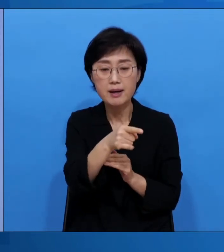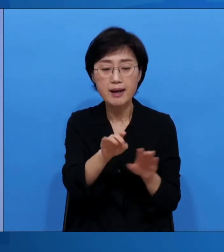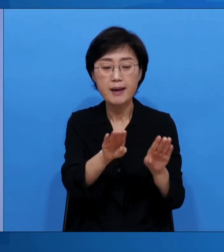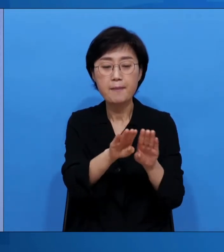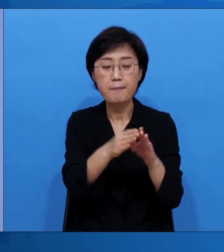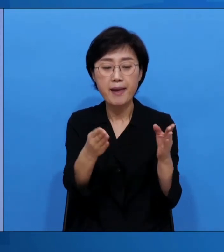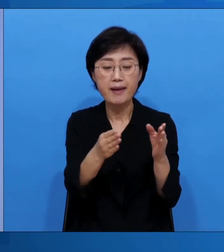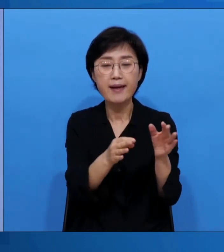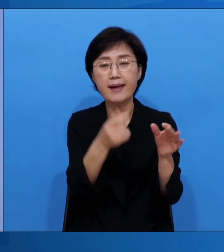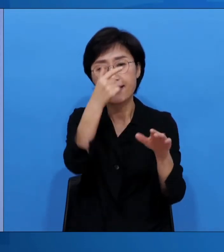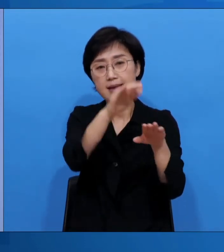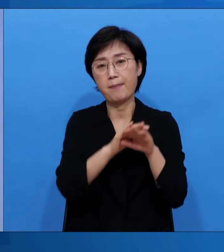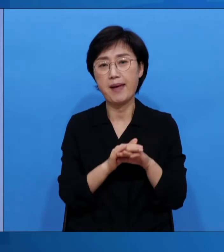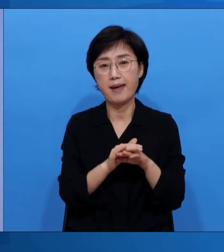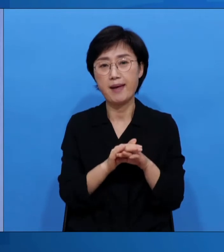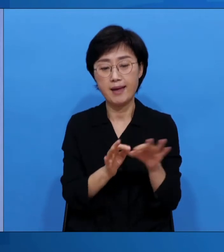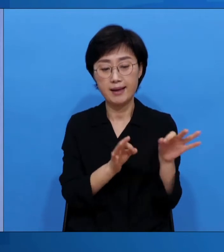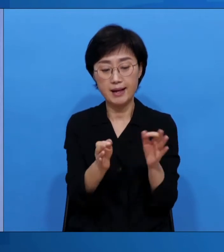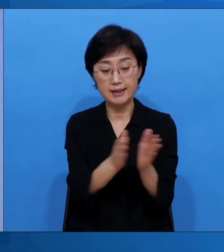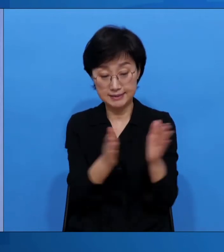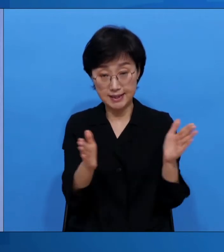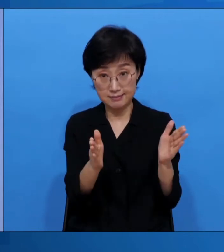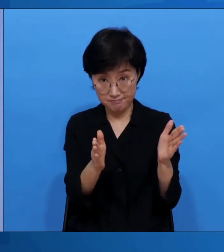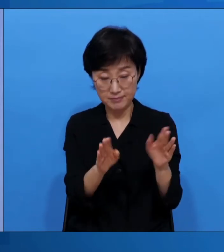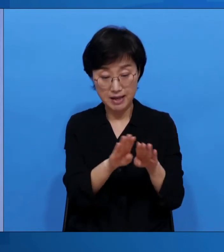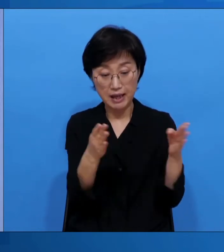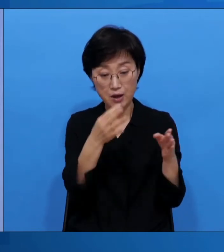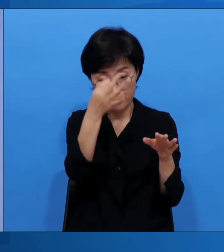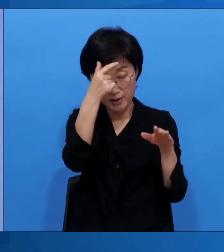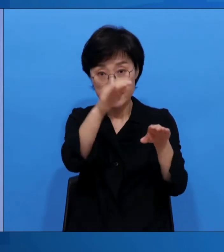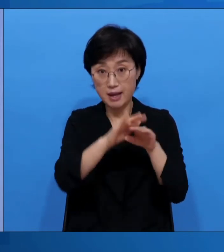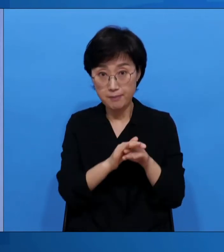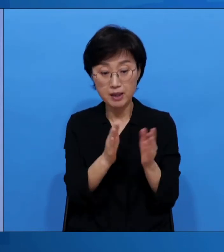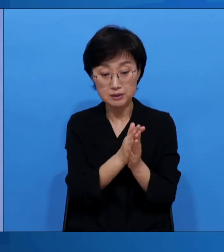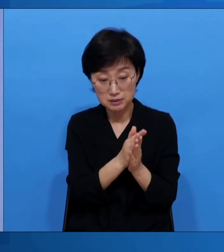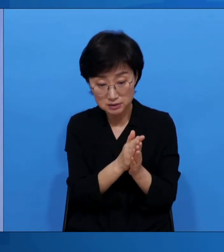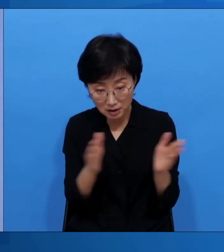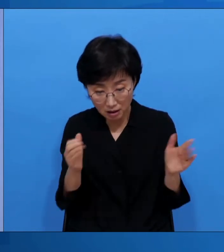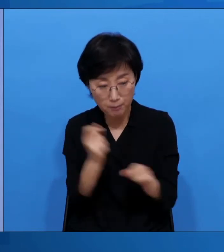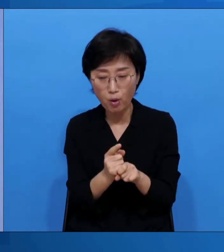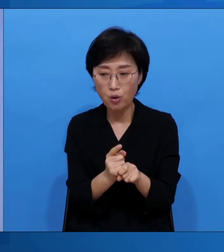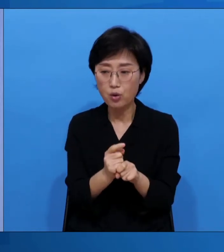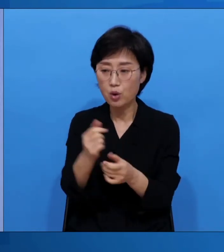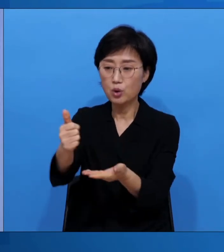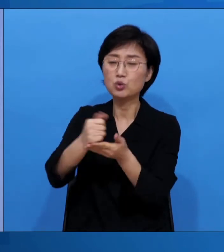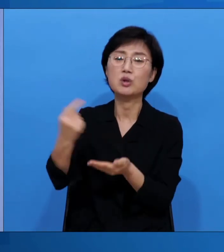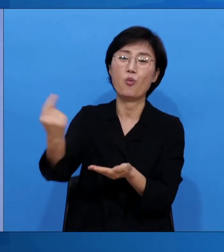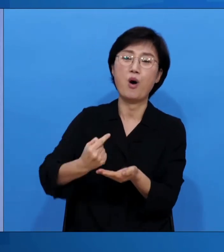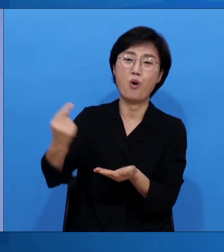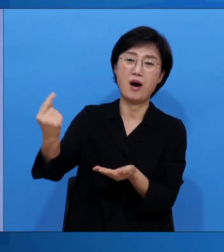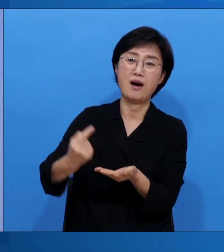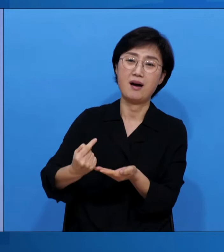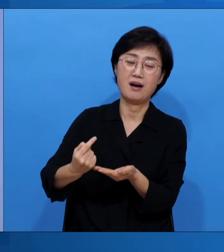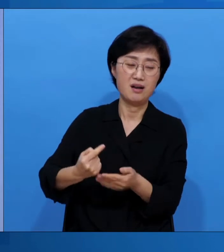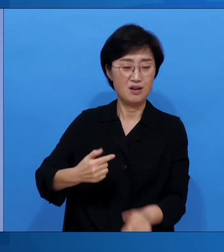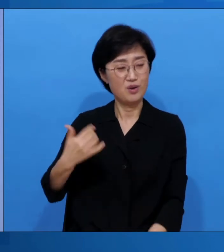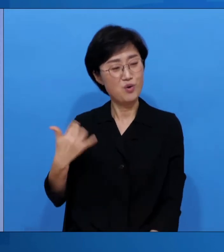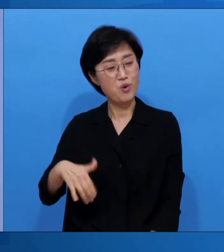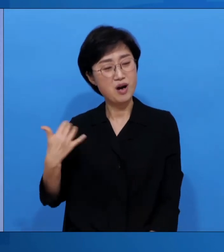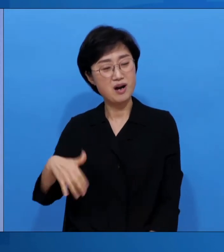was an associate pastor, and she asked me to come and give worship. And even during worship, we see customers come in. 여러분 복음의 힘이